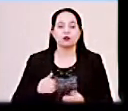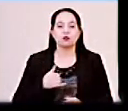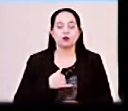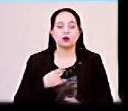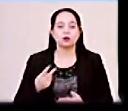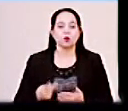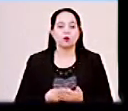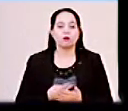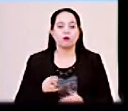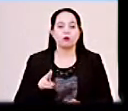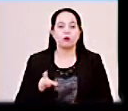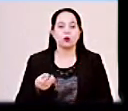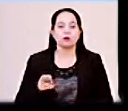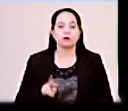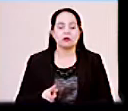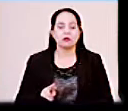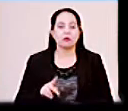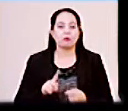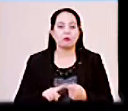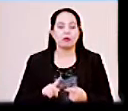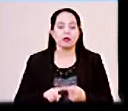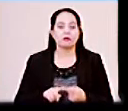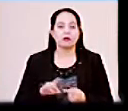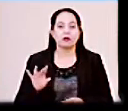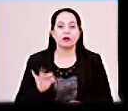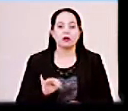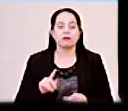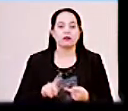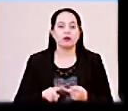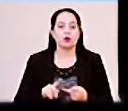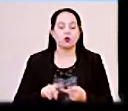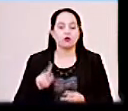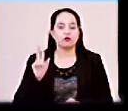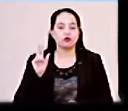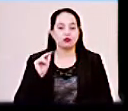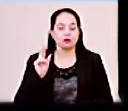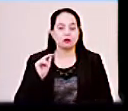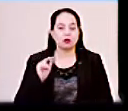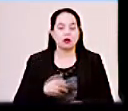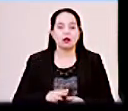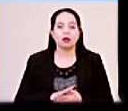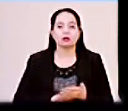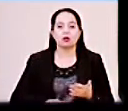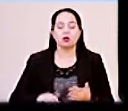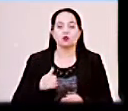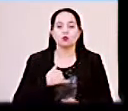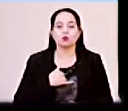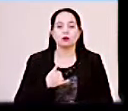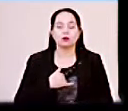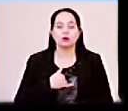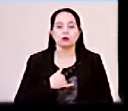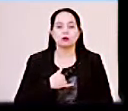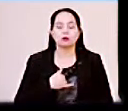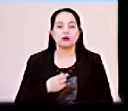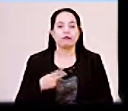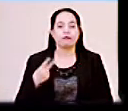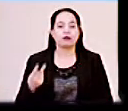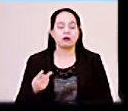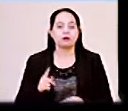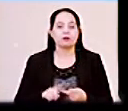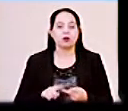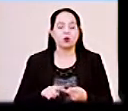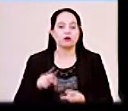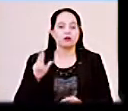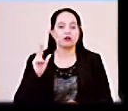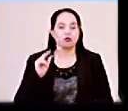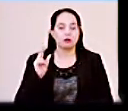идет удвоенное произведение первого и второго числа. Дальше у нас идет квадрат второго